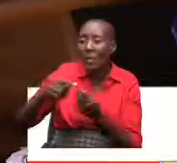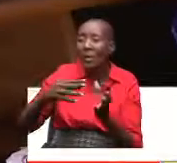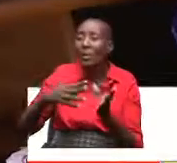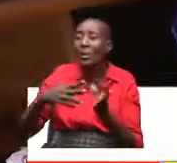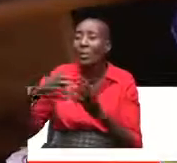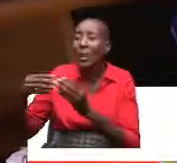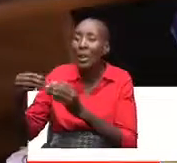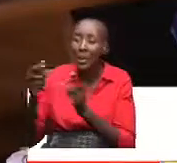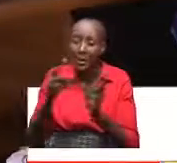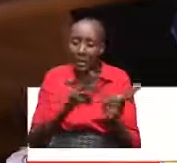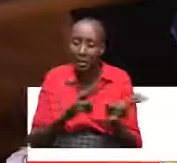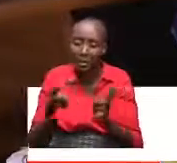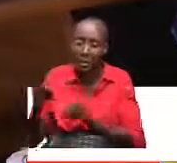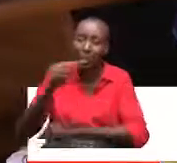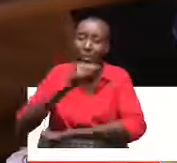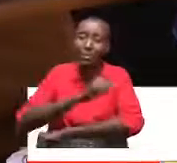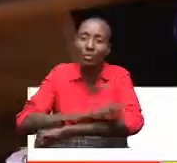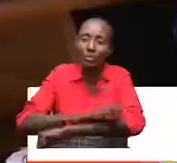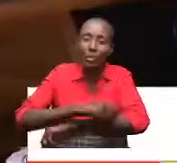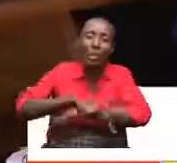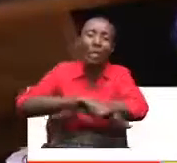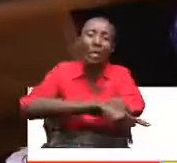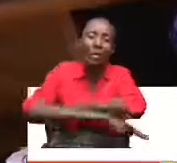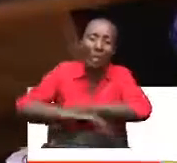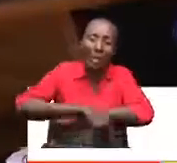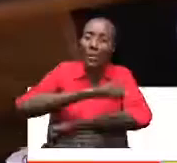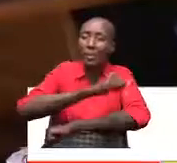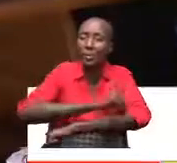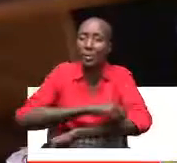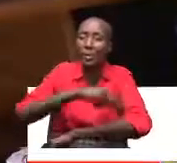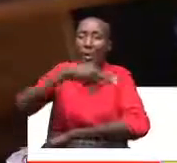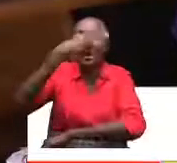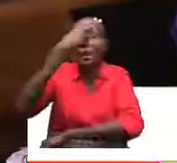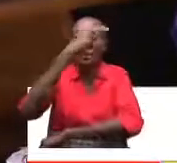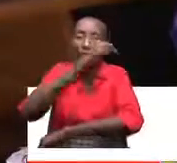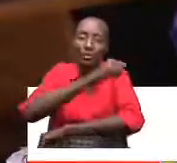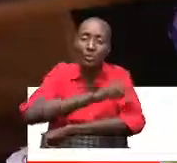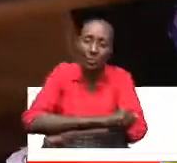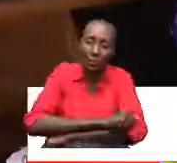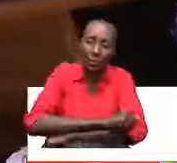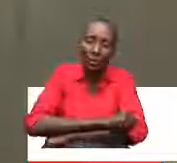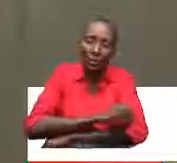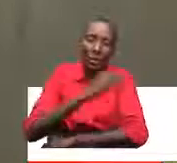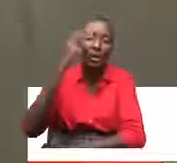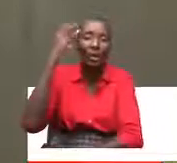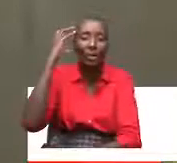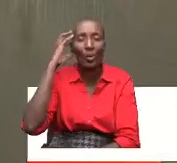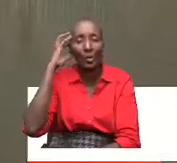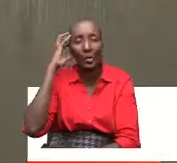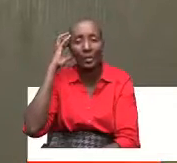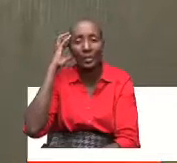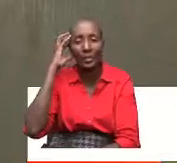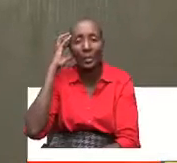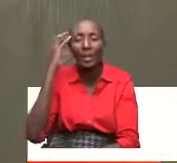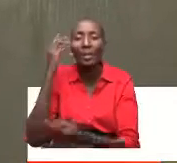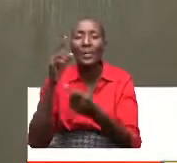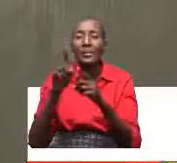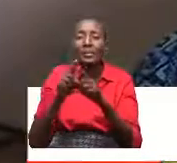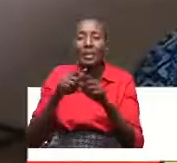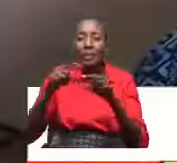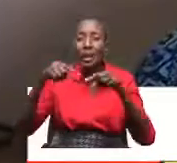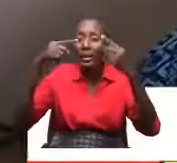kawaida. Nikasoma primary, nikasoma secondary, nikasoma college. Hata ingawa